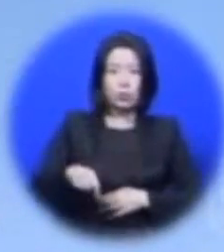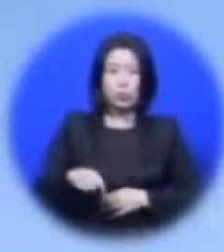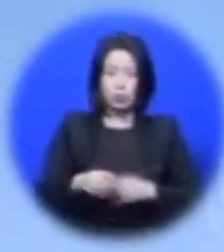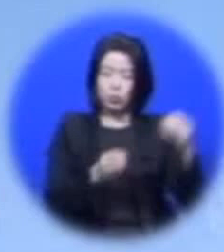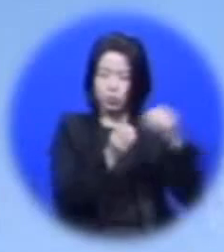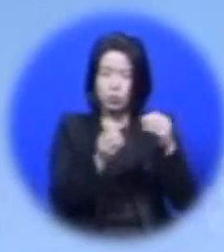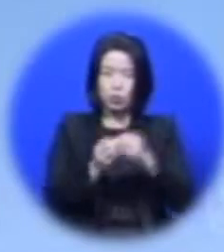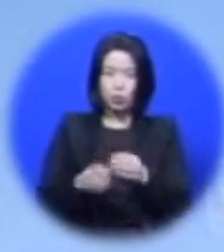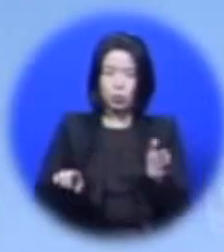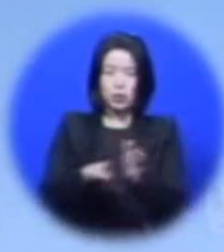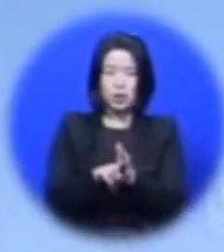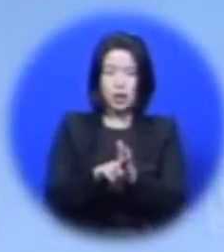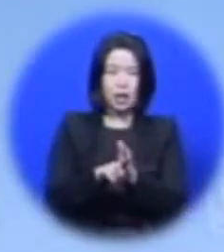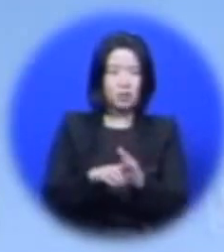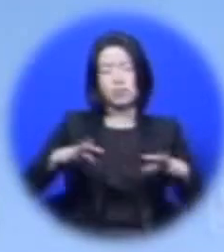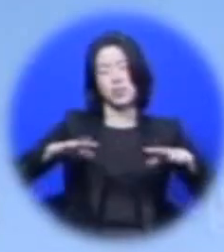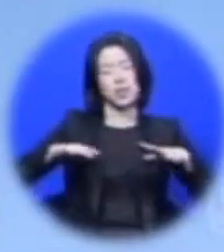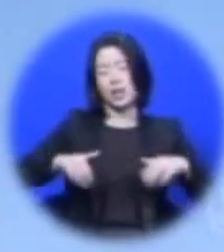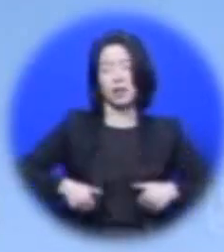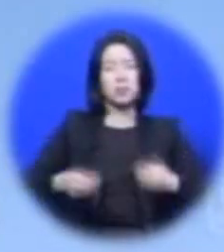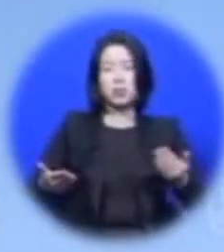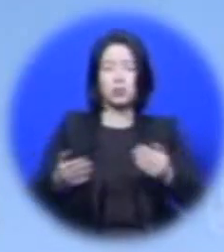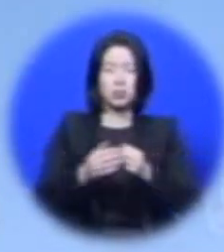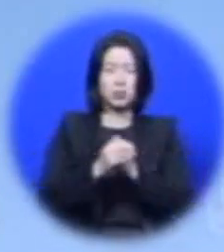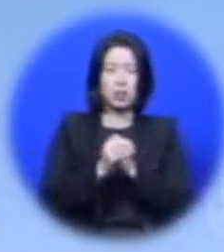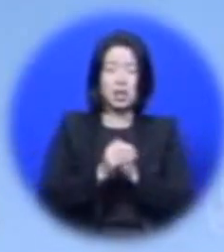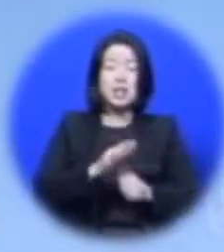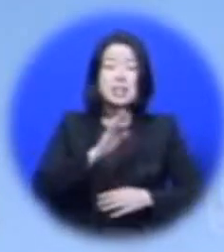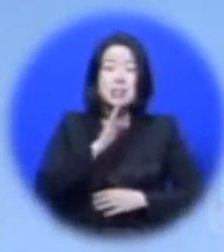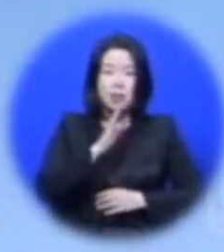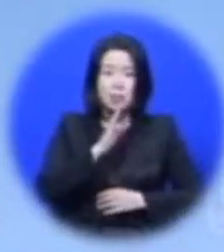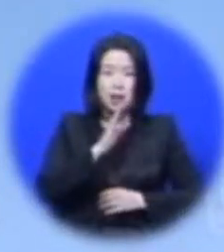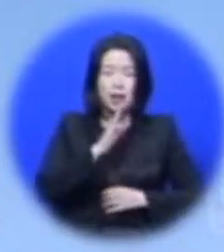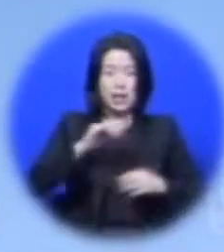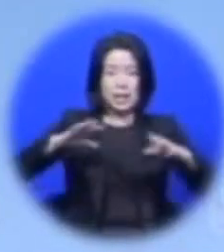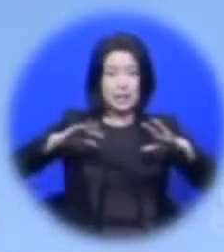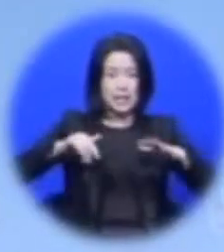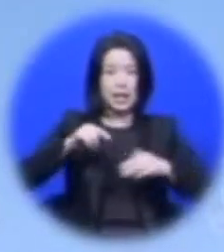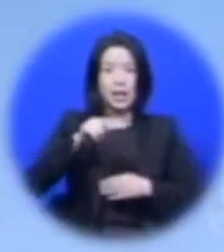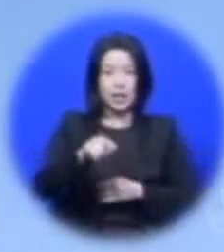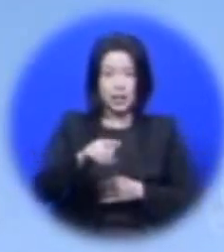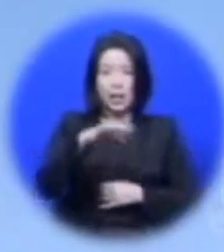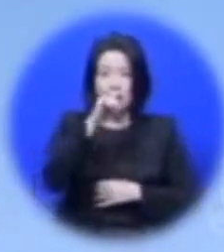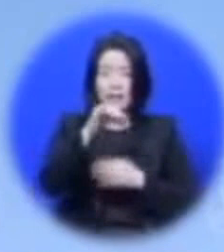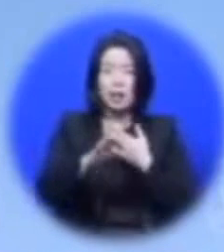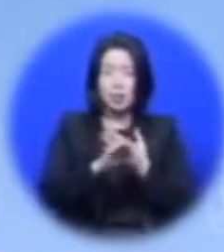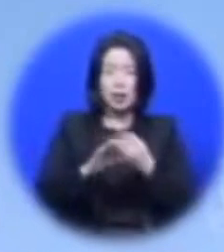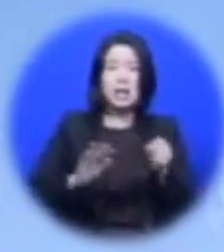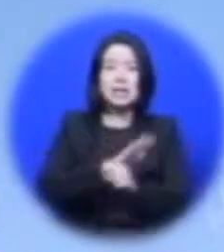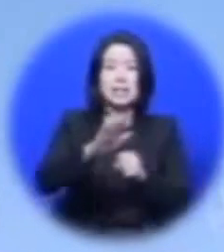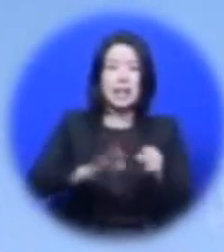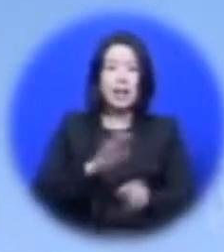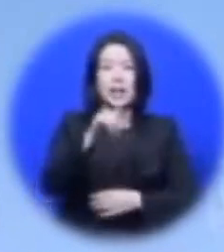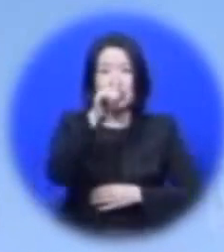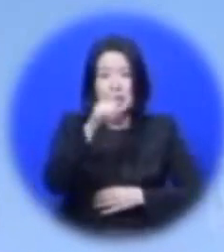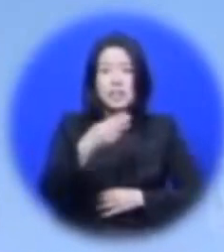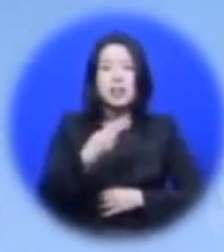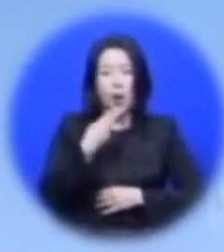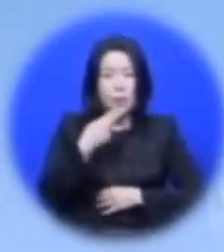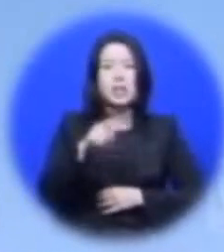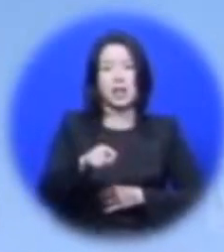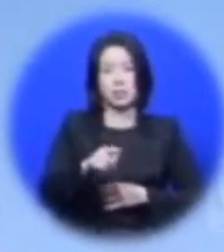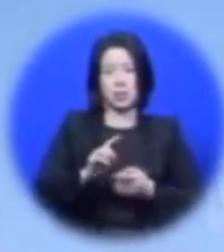정통신앙 별로 자랑할 거 아닙니다. 정말 자랑할 게 있다면 사랑이 있느냐 하는 거예요. 사랑이